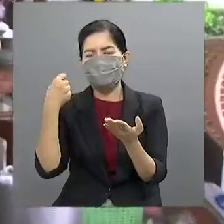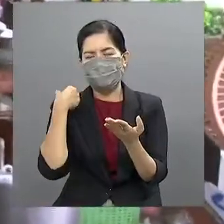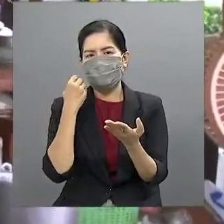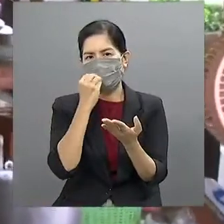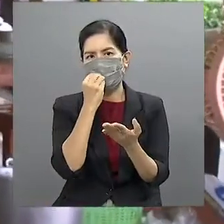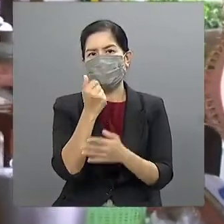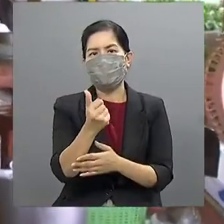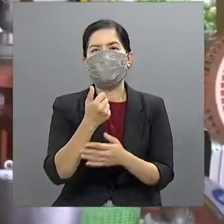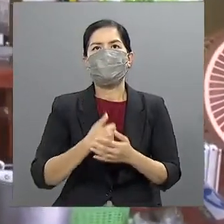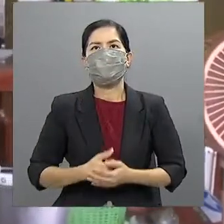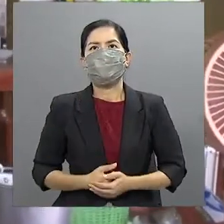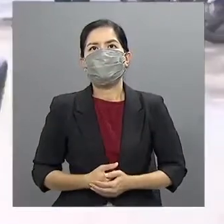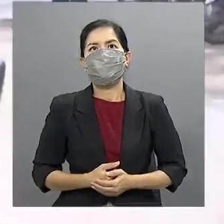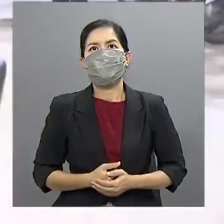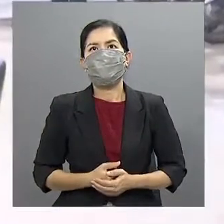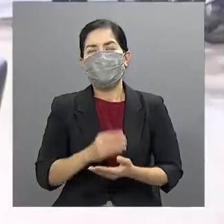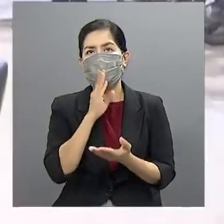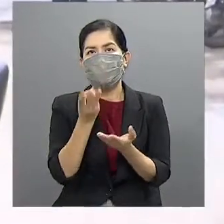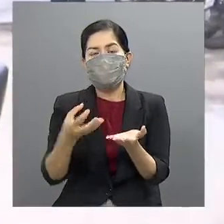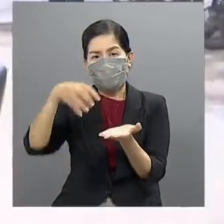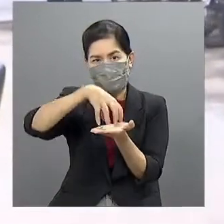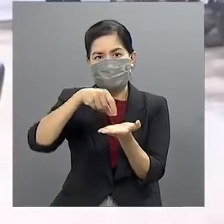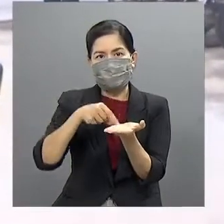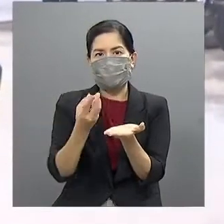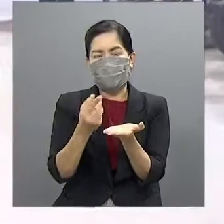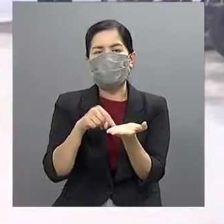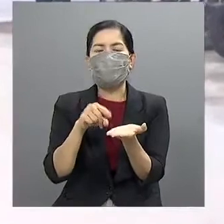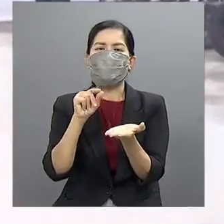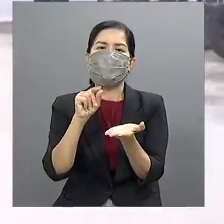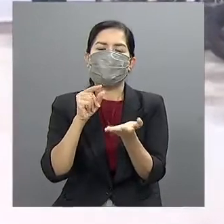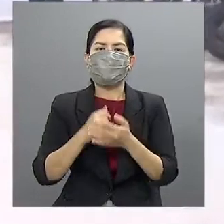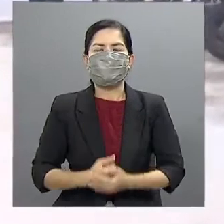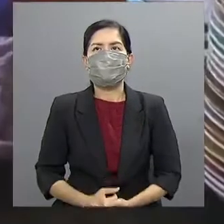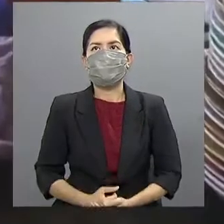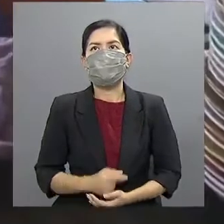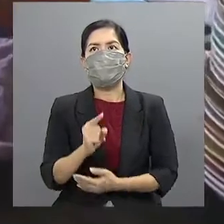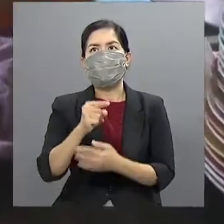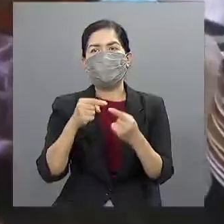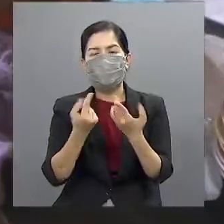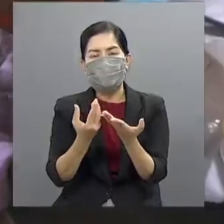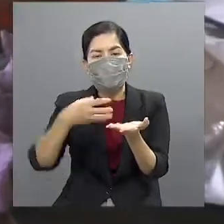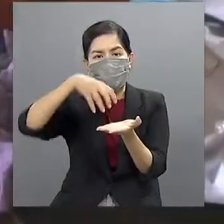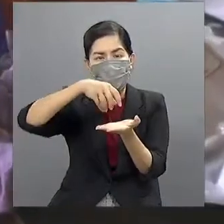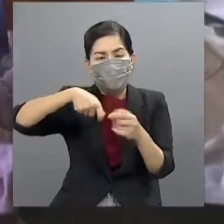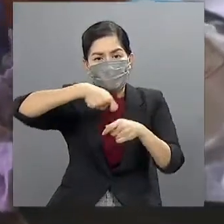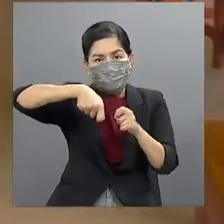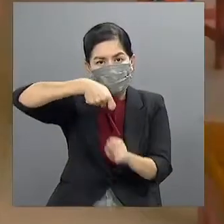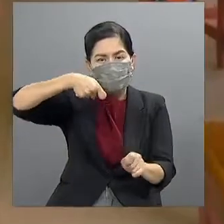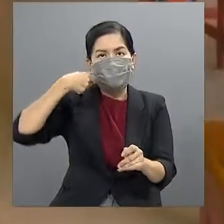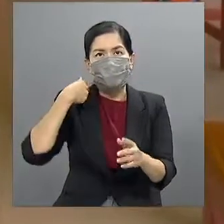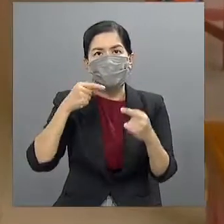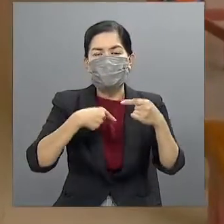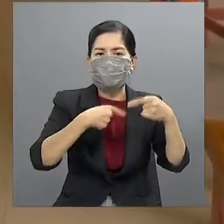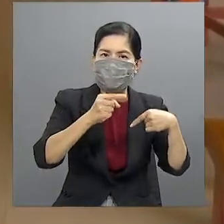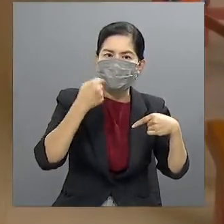าะก็อย่างราดข้าวก็อย่าง20 นอกจากแกงถุงแล้วนะคะร้านนี้เขายังขายข้าวราดแกง1อย่างขายจ